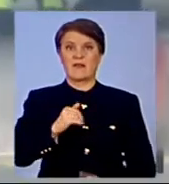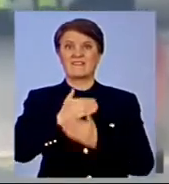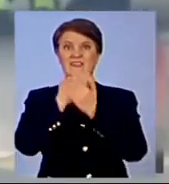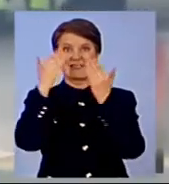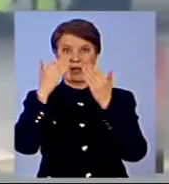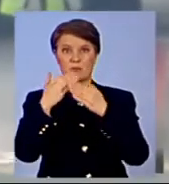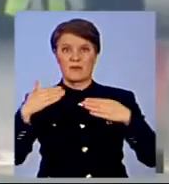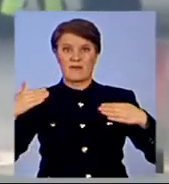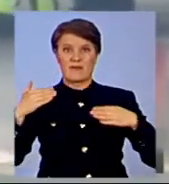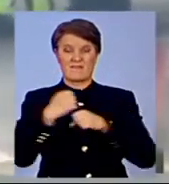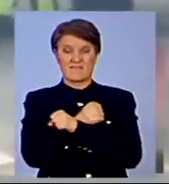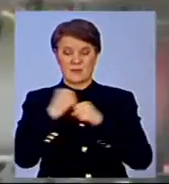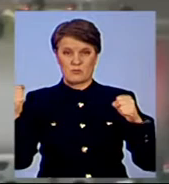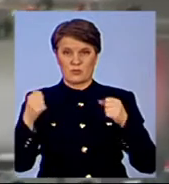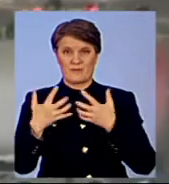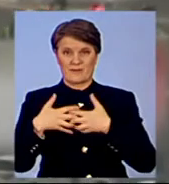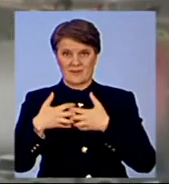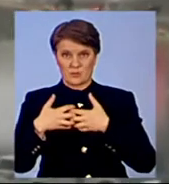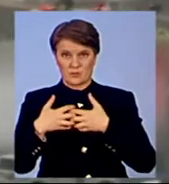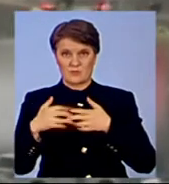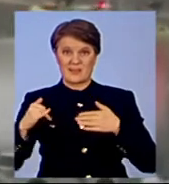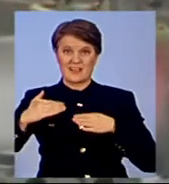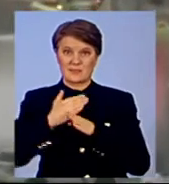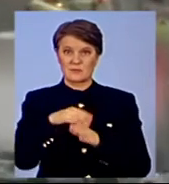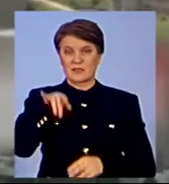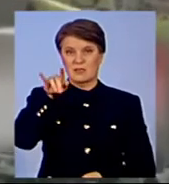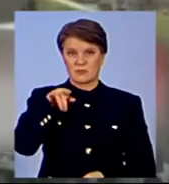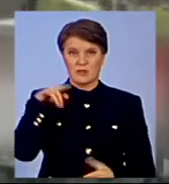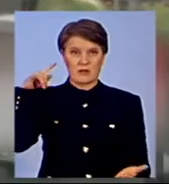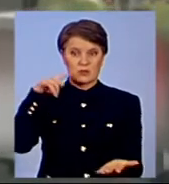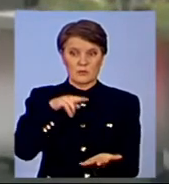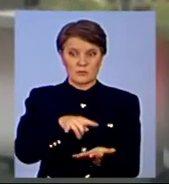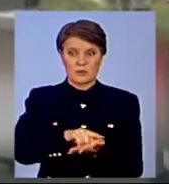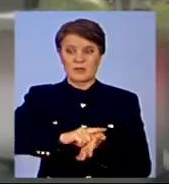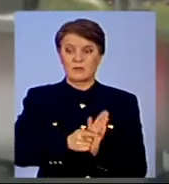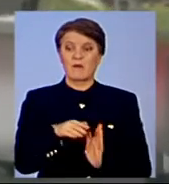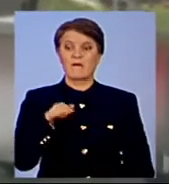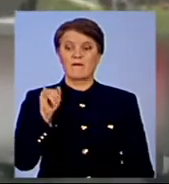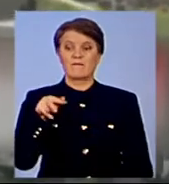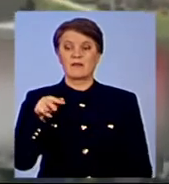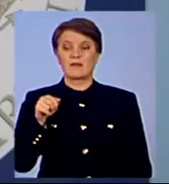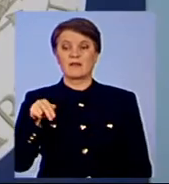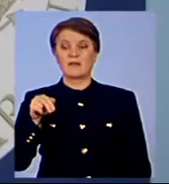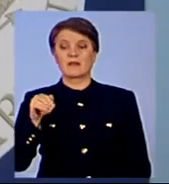вибила ілюмінатор. Пілоти аварійно посадили літак у Філадельфії. Причини аварії з'ясовують.